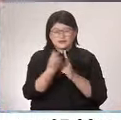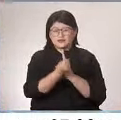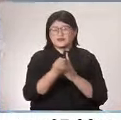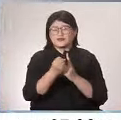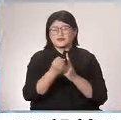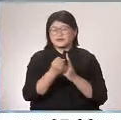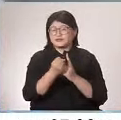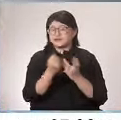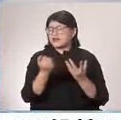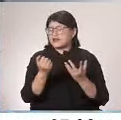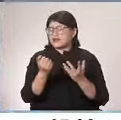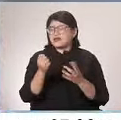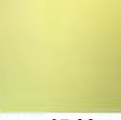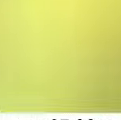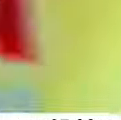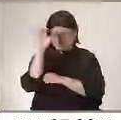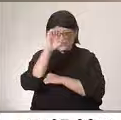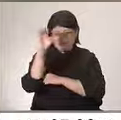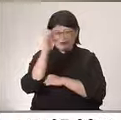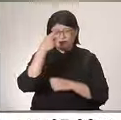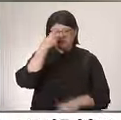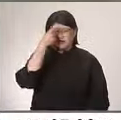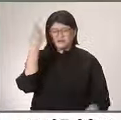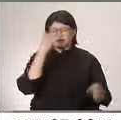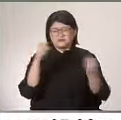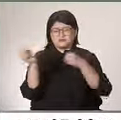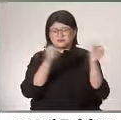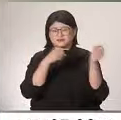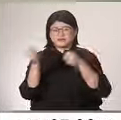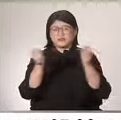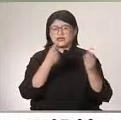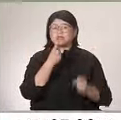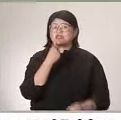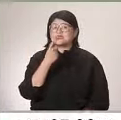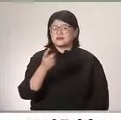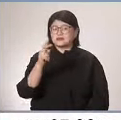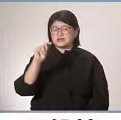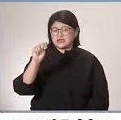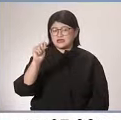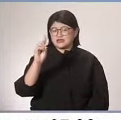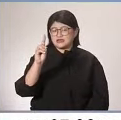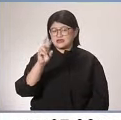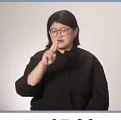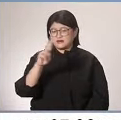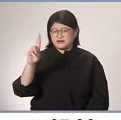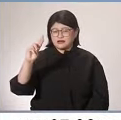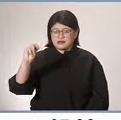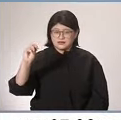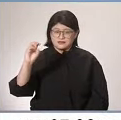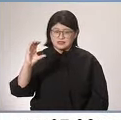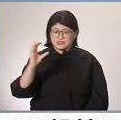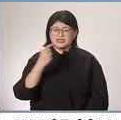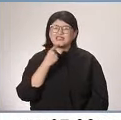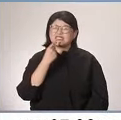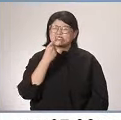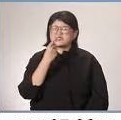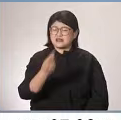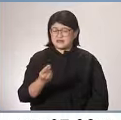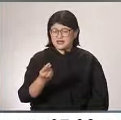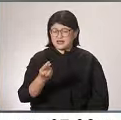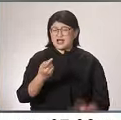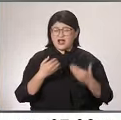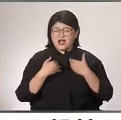bagyong Christine. Ayon sa National Disaster Risk Reduction and Management Council o